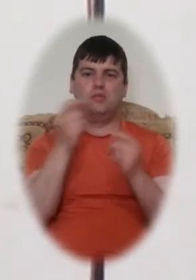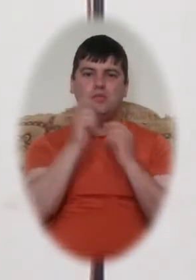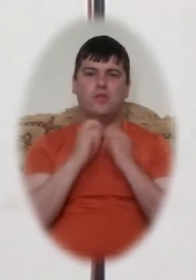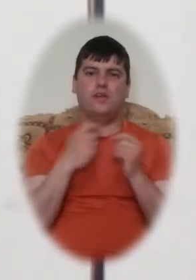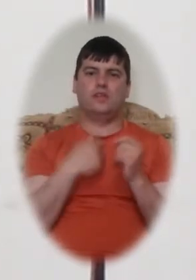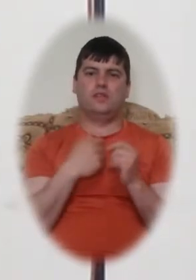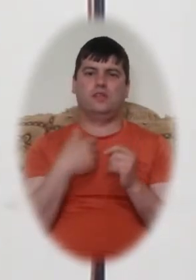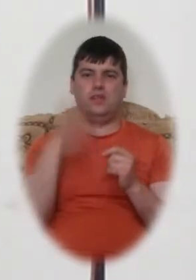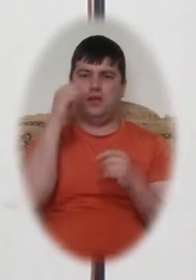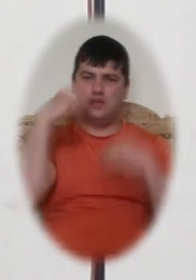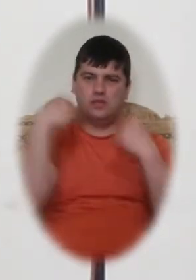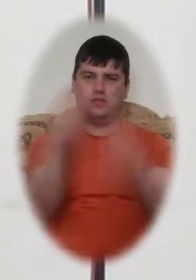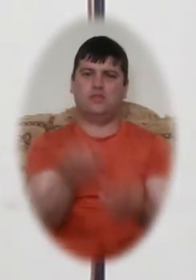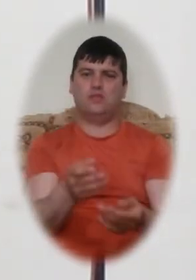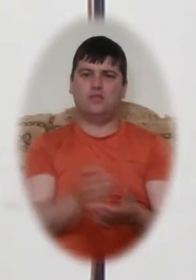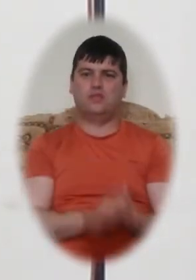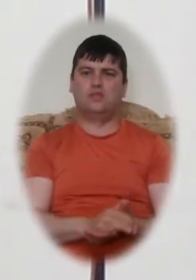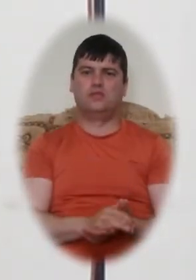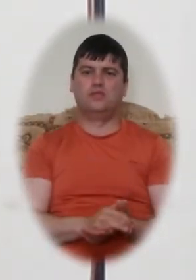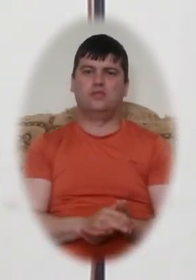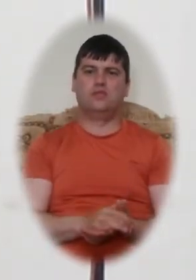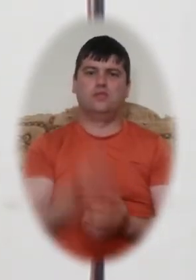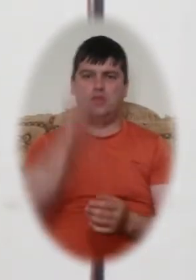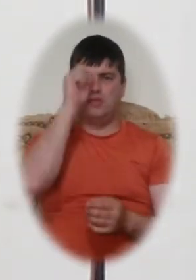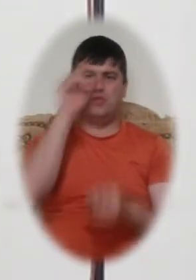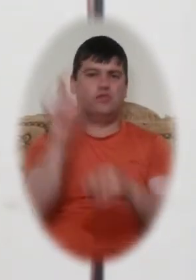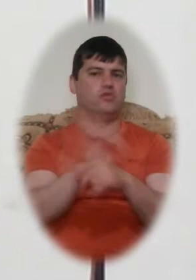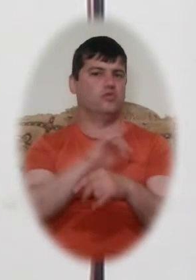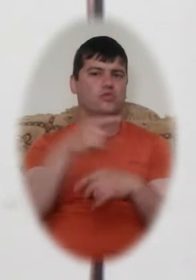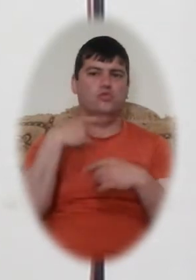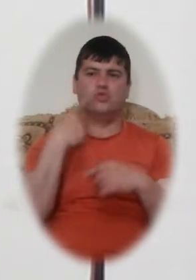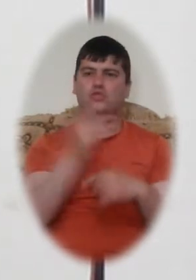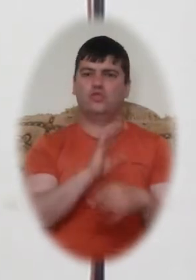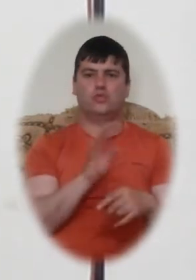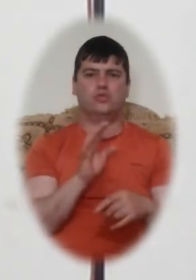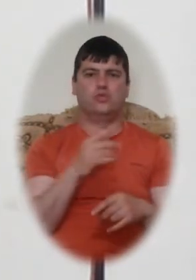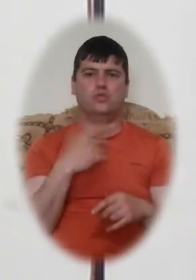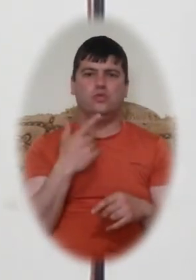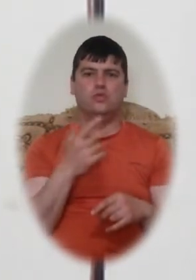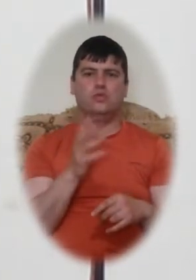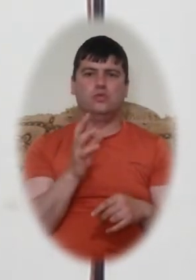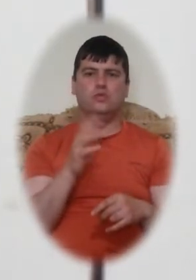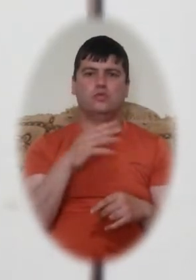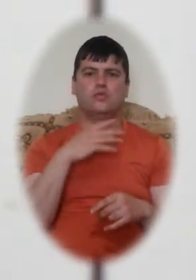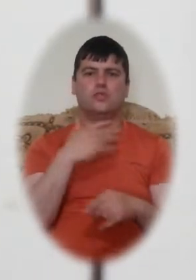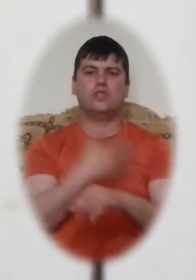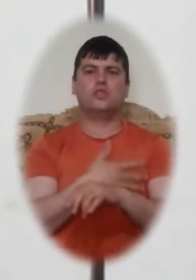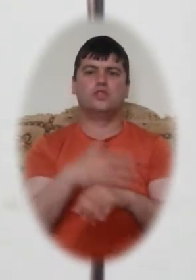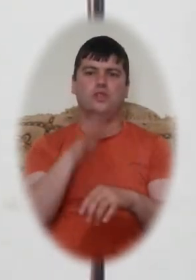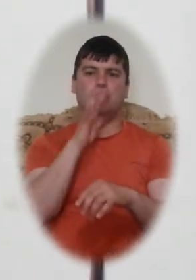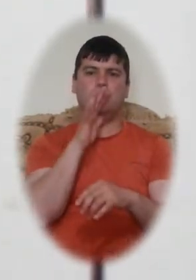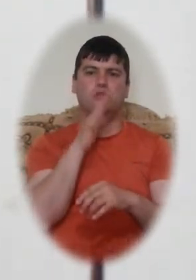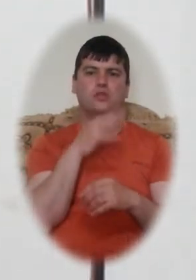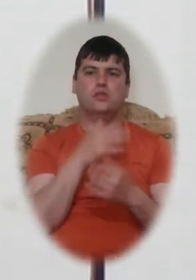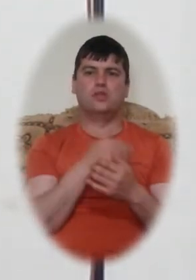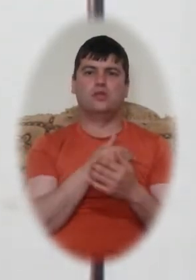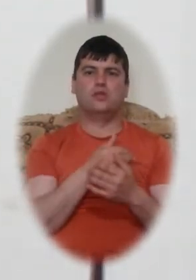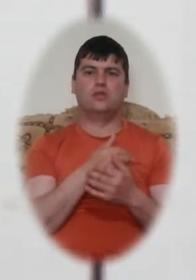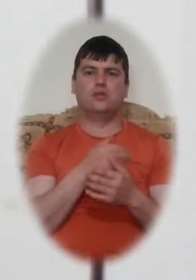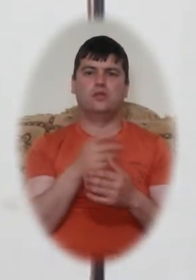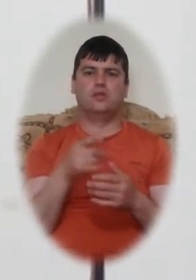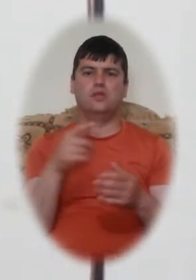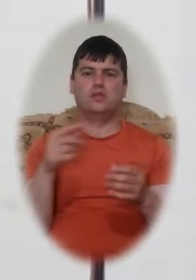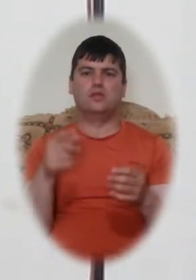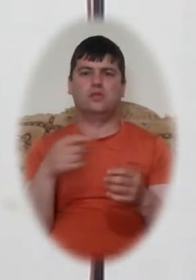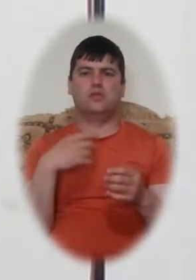ս խոչ պրկան տարիներ է բալեկաններ, որ այս